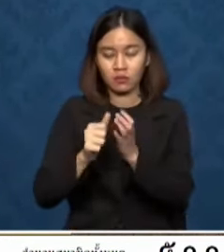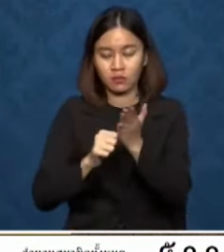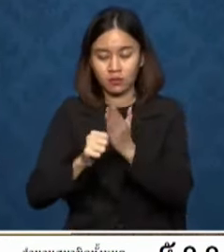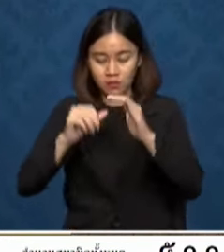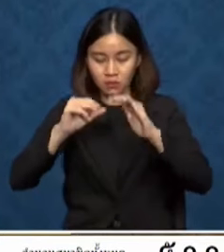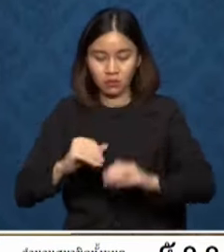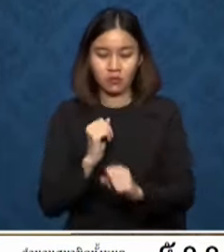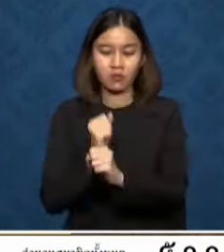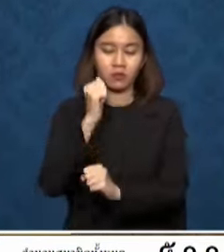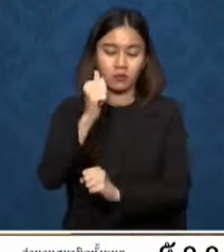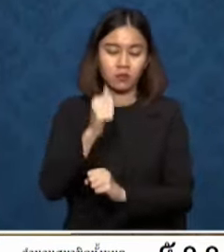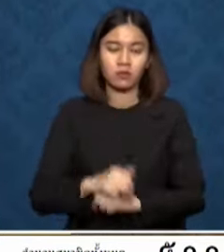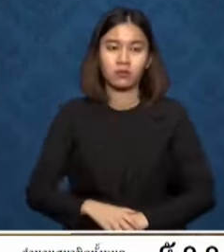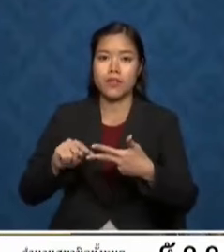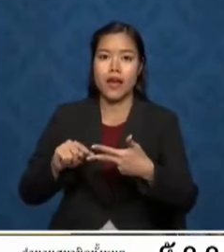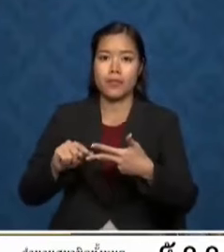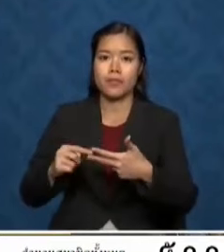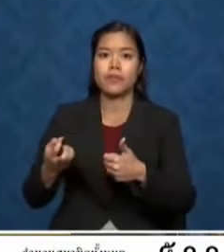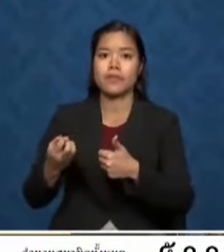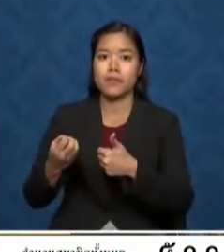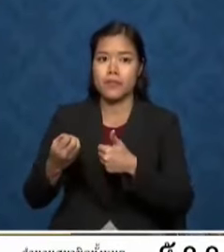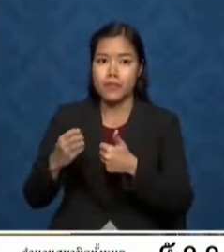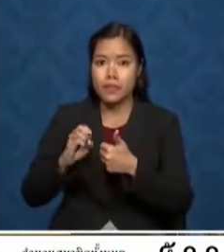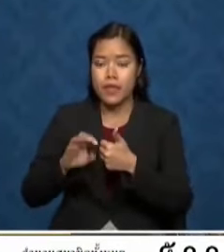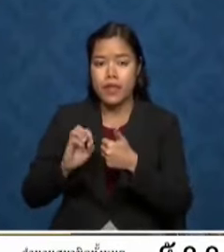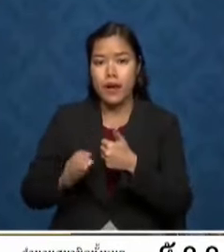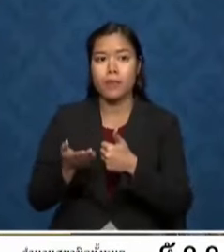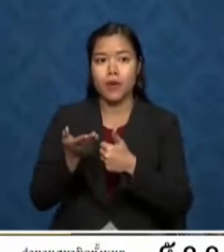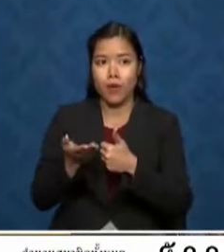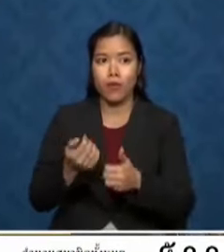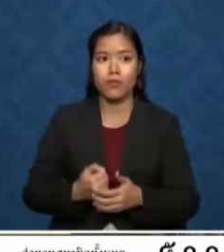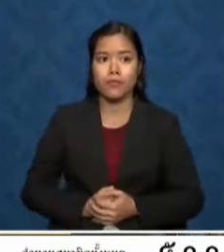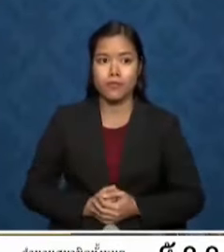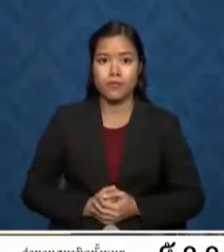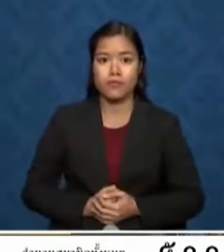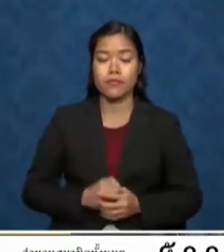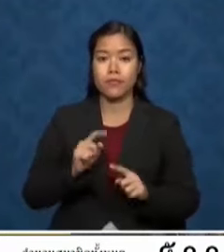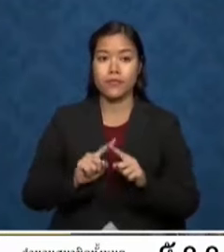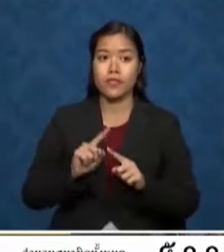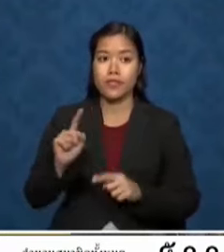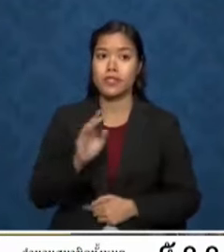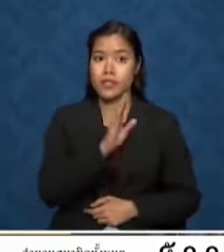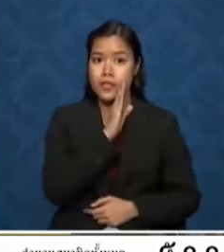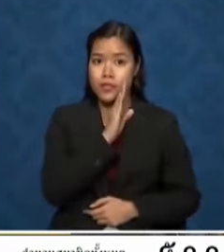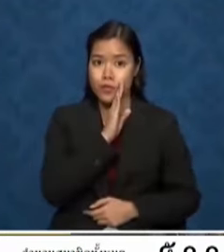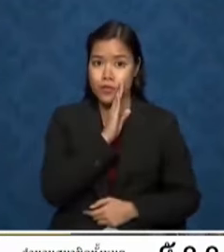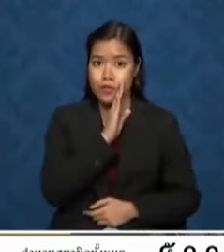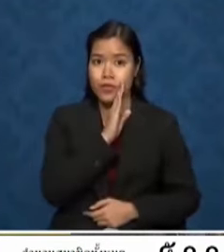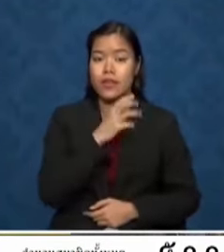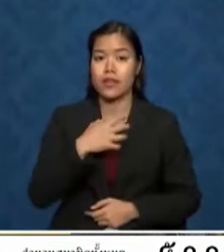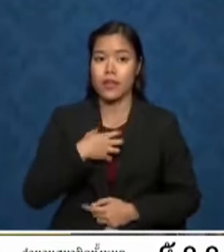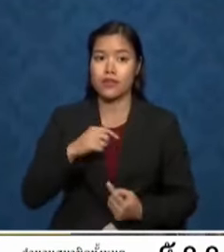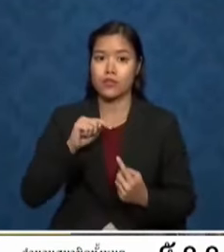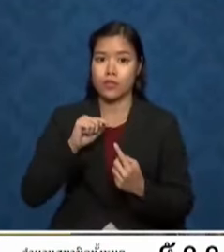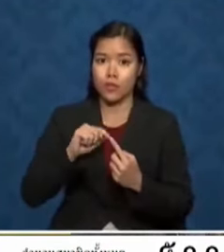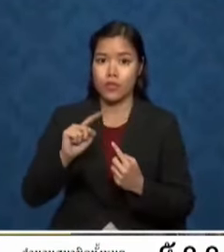ไร้วาระอย่างที่มันเป็นอยู่ทุกอย่างนี้ข้อที่ 1ผมผมคิดว่าถ้าท่านอยากจะกอบกู้ leadershipอยากจะ